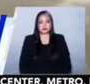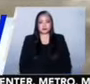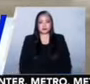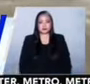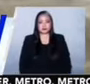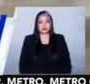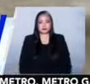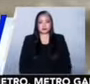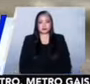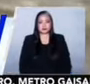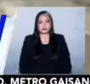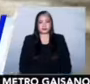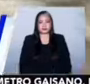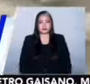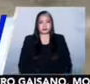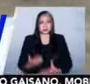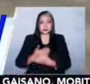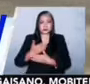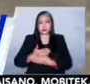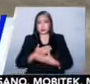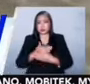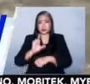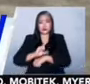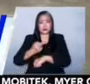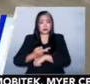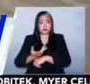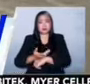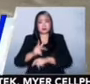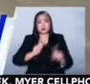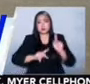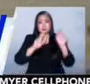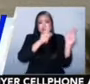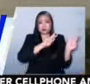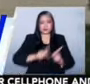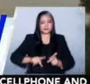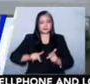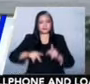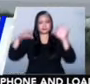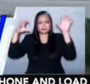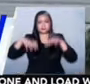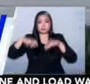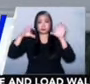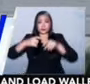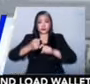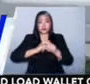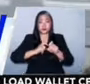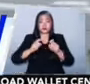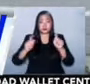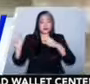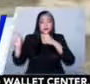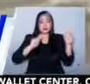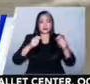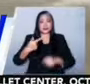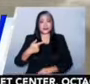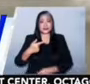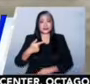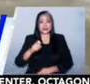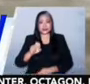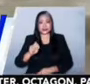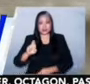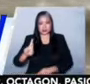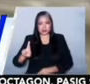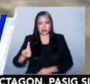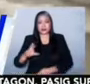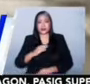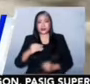Perwisyo sa kabuhayan ng maraming Palawenyos ang idinulot ng malakas na ulang dala ng bagyong Jenner at habagat ang mga palayan sa bayan ng Taytay. Nagmistulang ilog